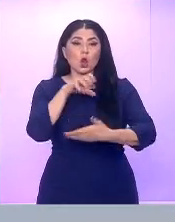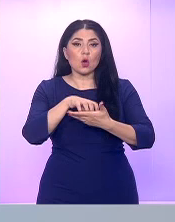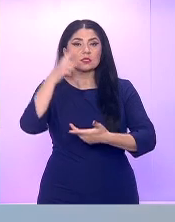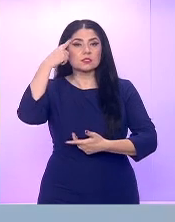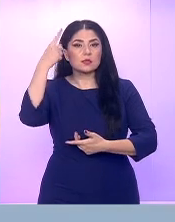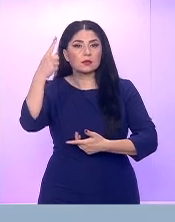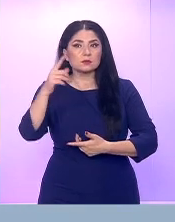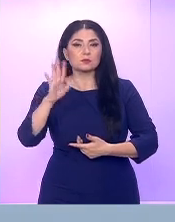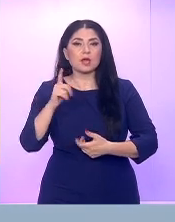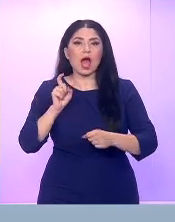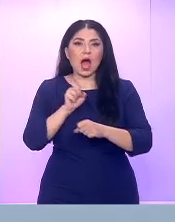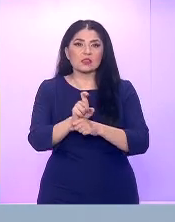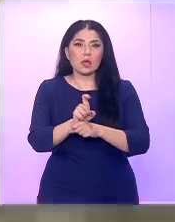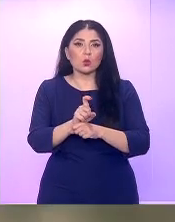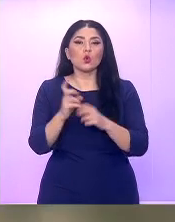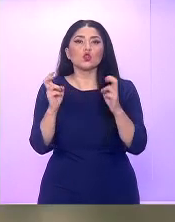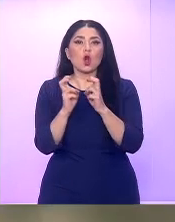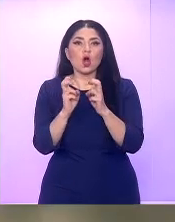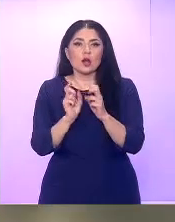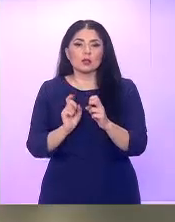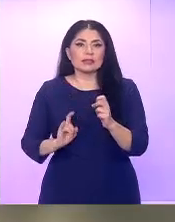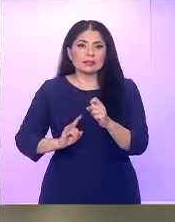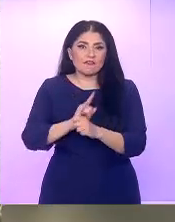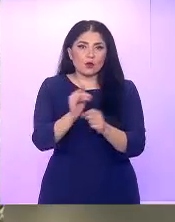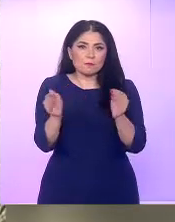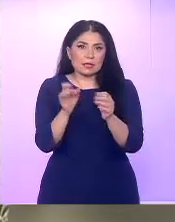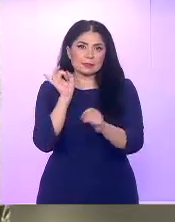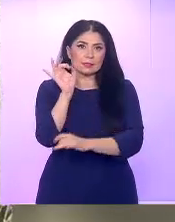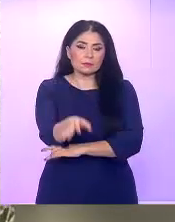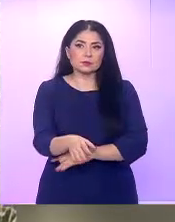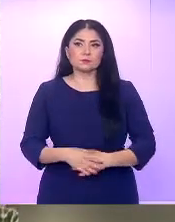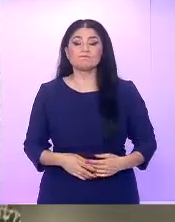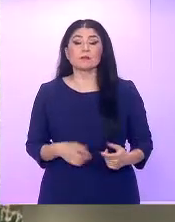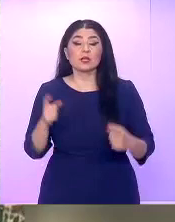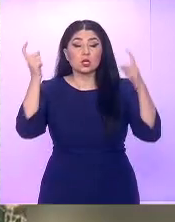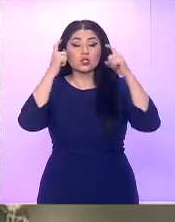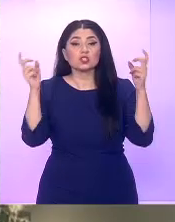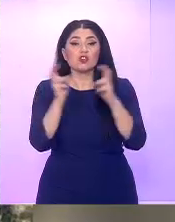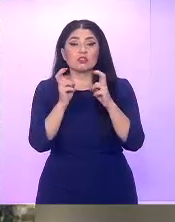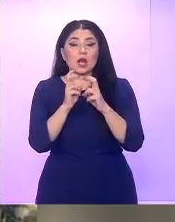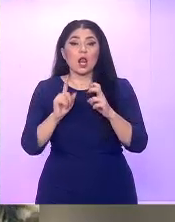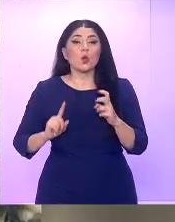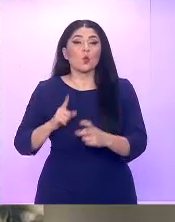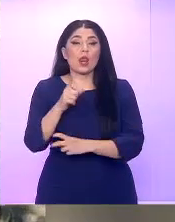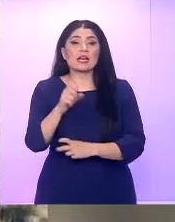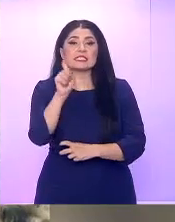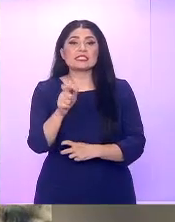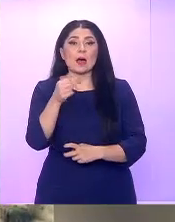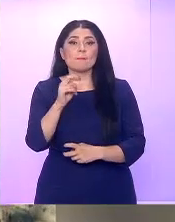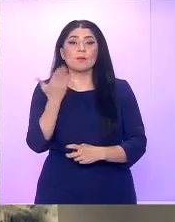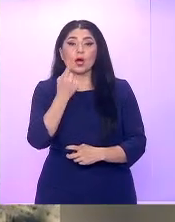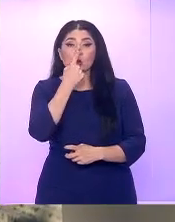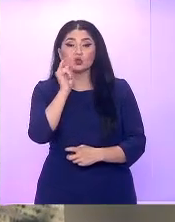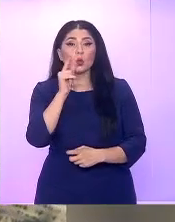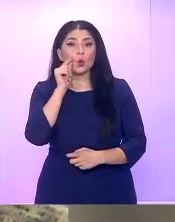în calcul ipoteza unui atac cu dronă. Îngrijorarea cea mai mare este legată de centrala nucleară de la Zaporojie, pe care rușii